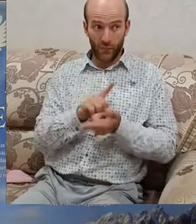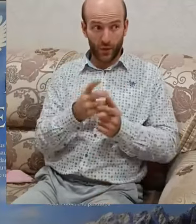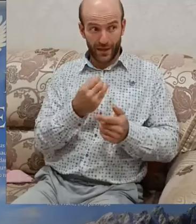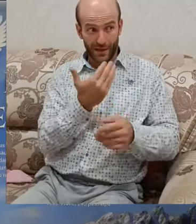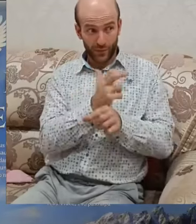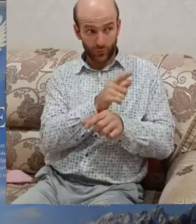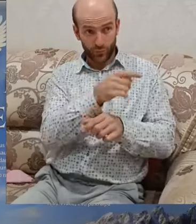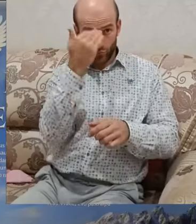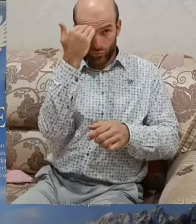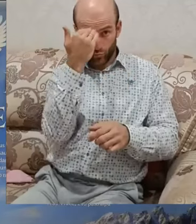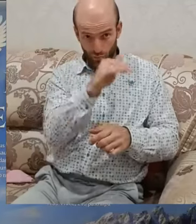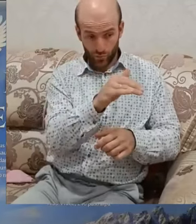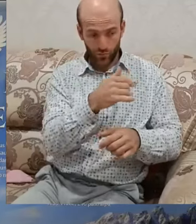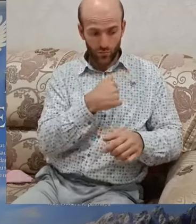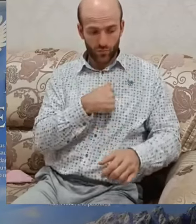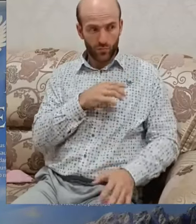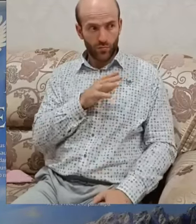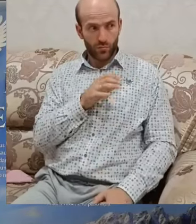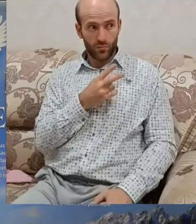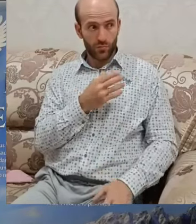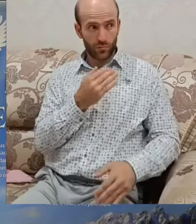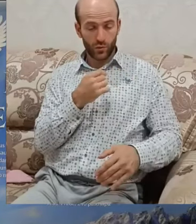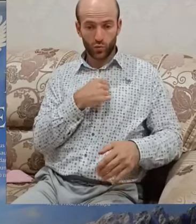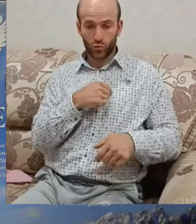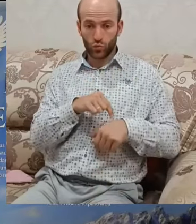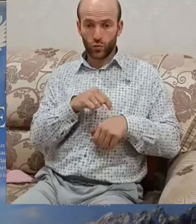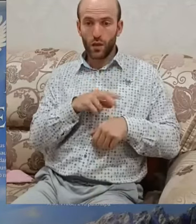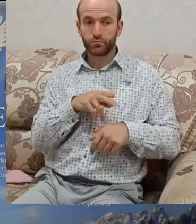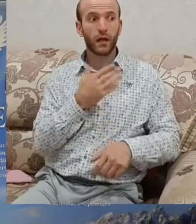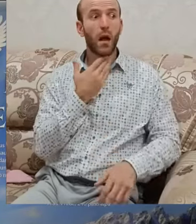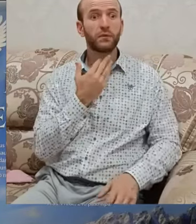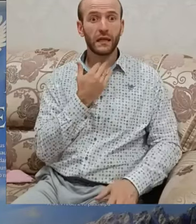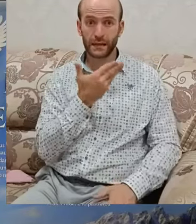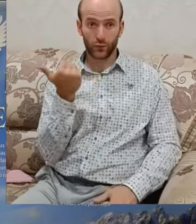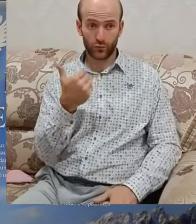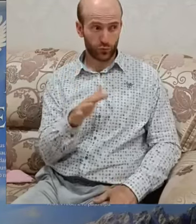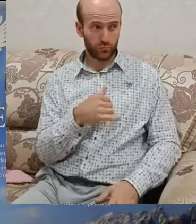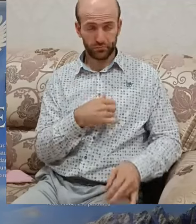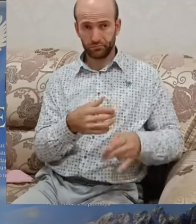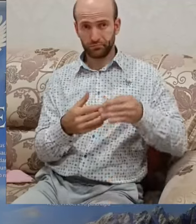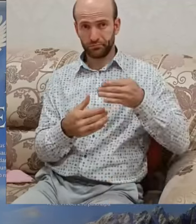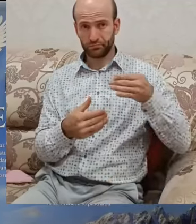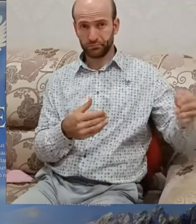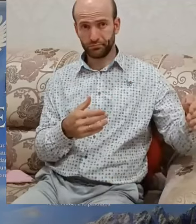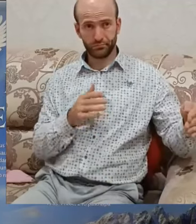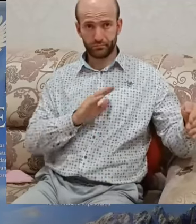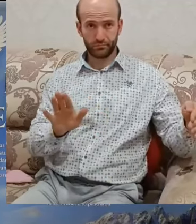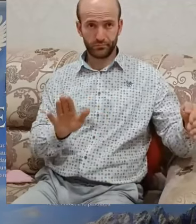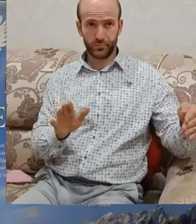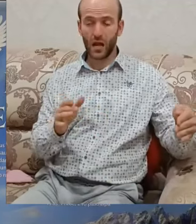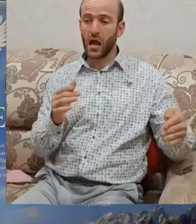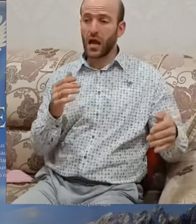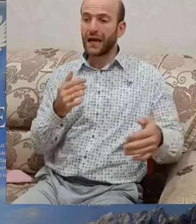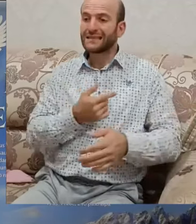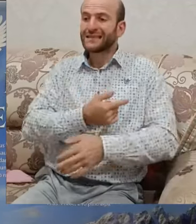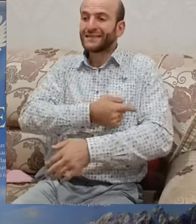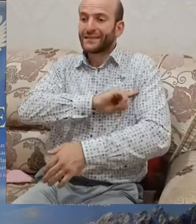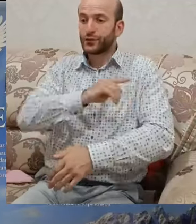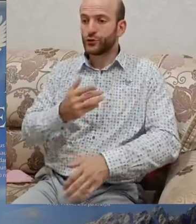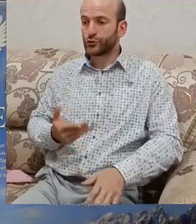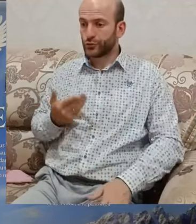Nes gyvenimo jėga, kuri buvo sėkloje, потому что, jėjo per visą stiebą, per gumbą, per lapus. Сила жизни, которая она